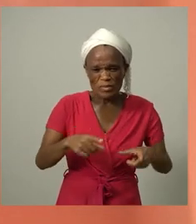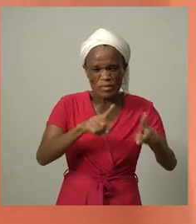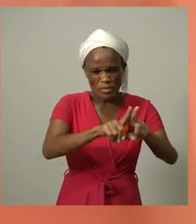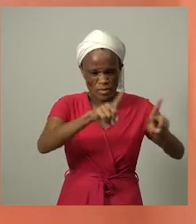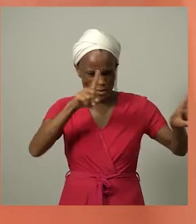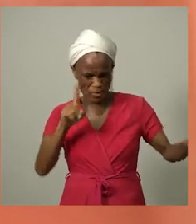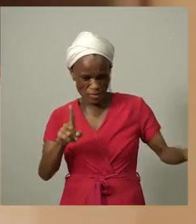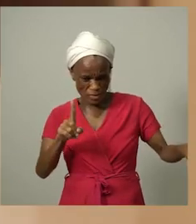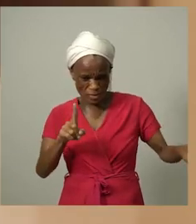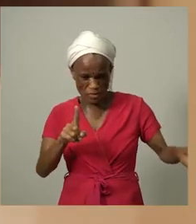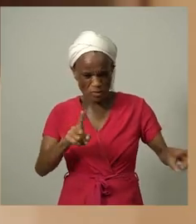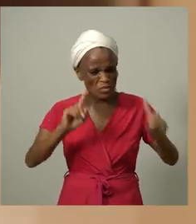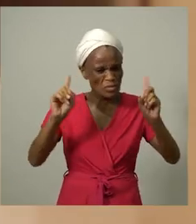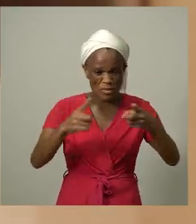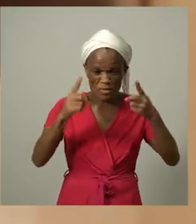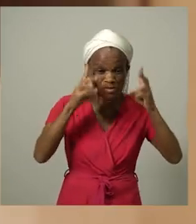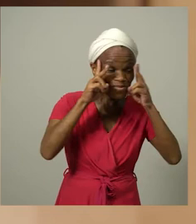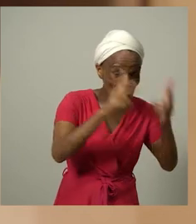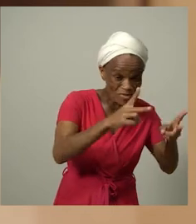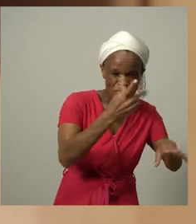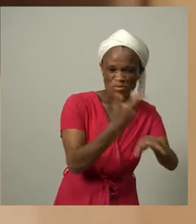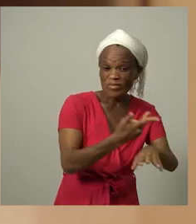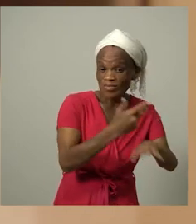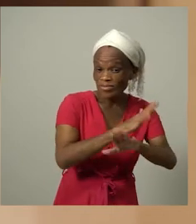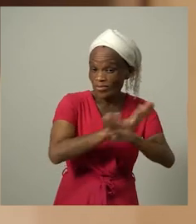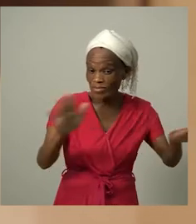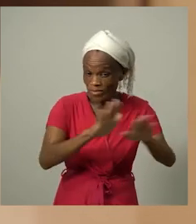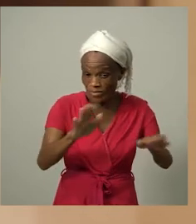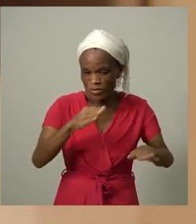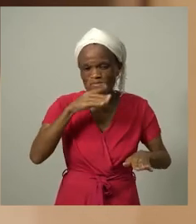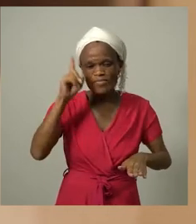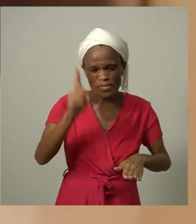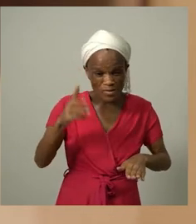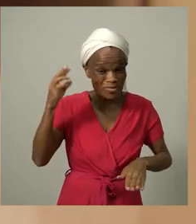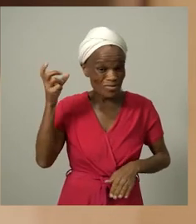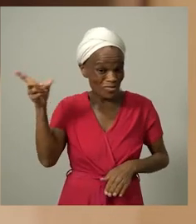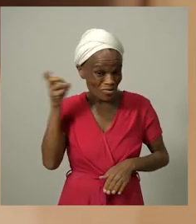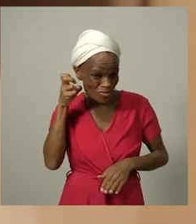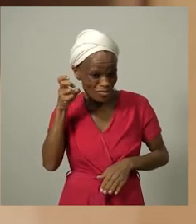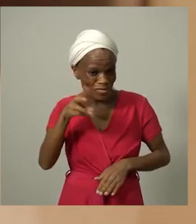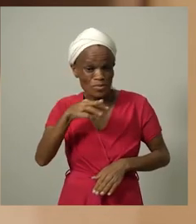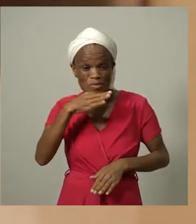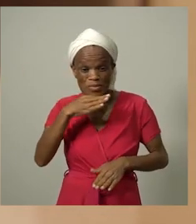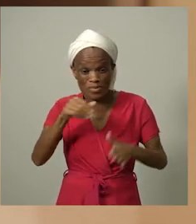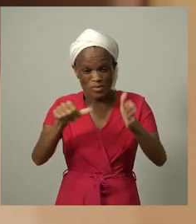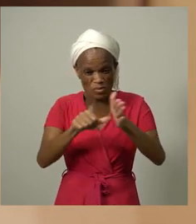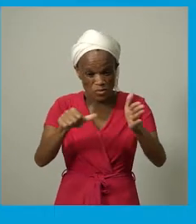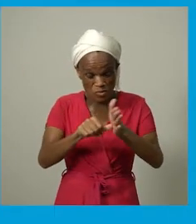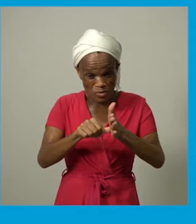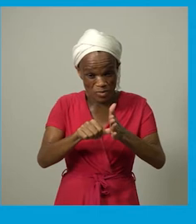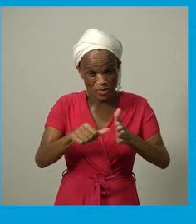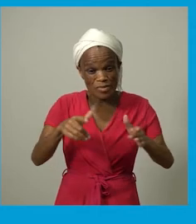phakathi kwethu, singayi emngcwabeni. Kumele sibalalele ngoba iyona ndlela vele eyosiza le ukuthi siphephe